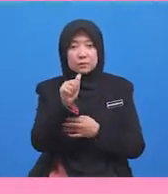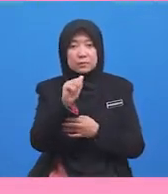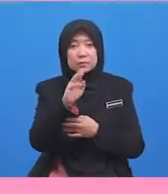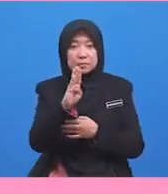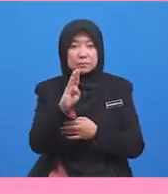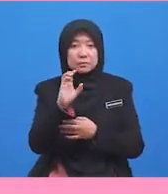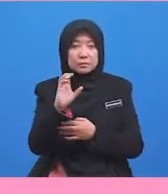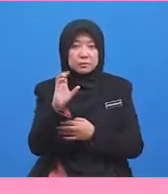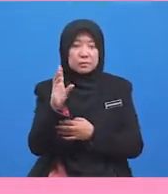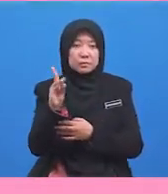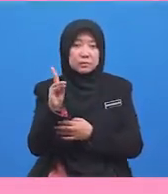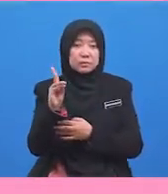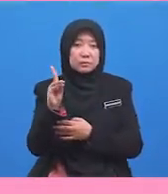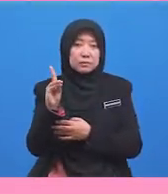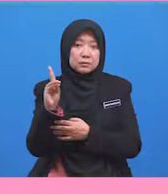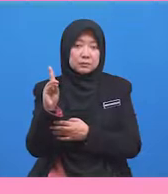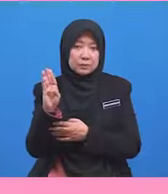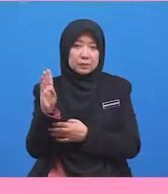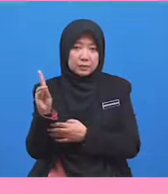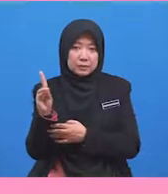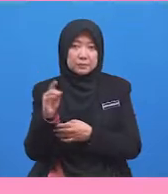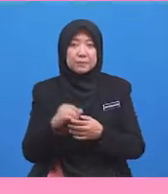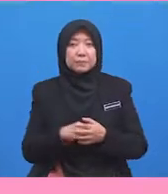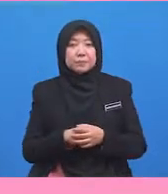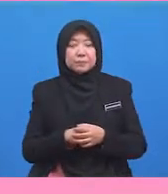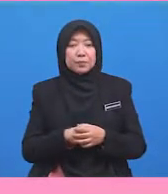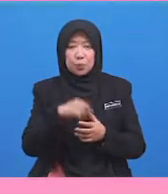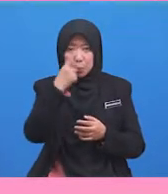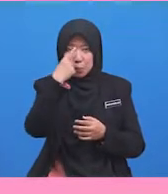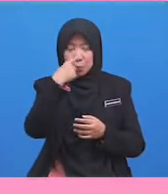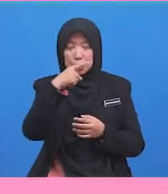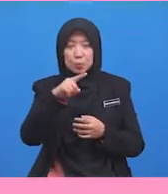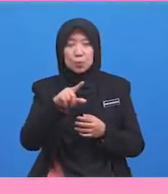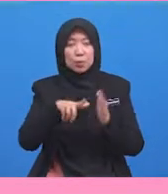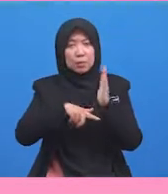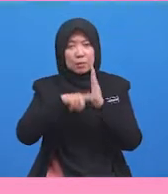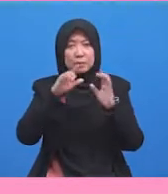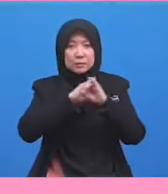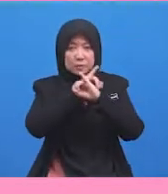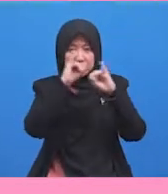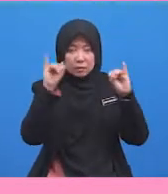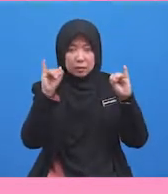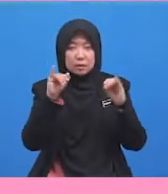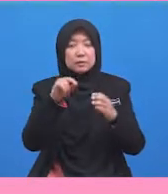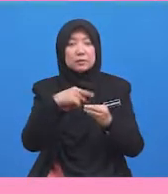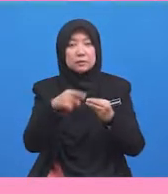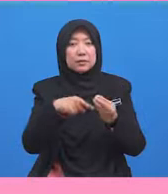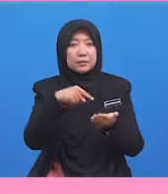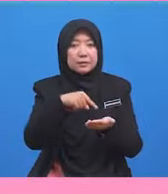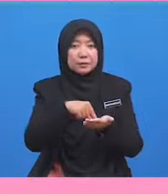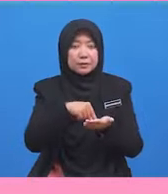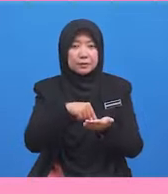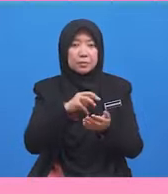eh bc bd yang untuk lebih jelas tentang elemen rima akhir ini